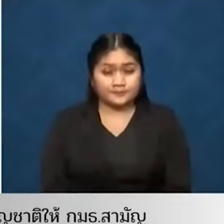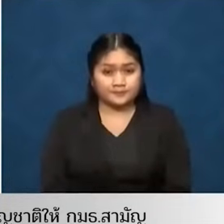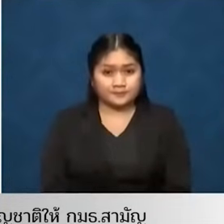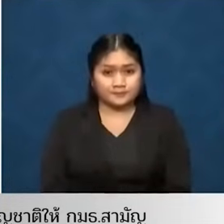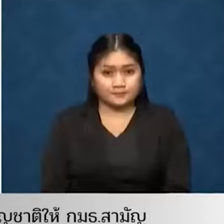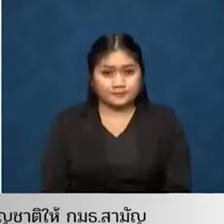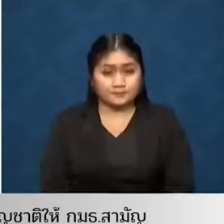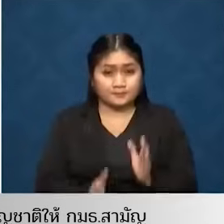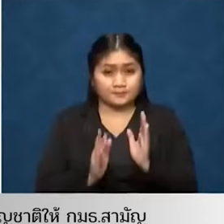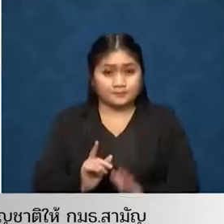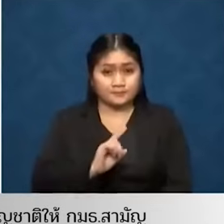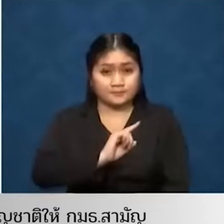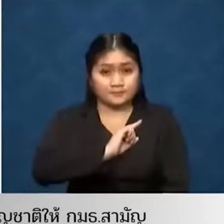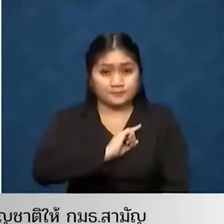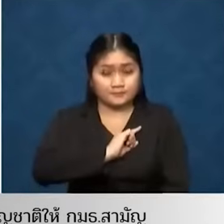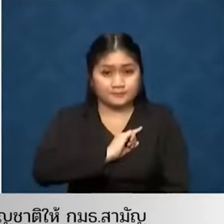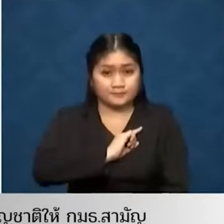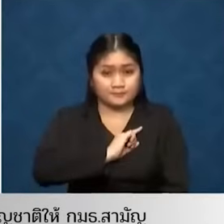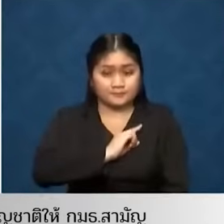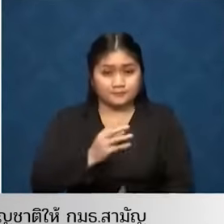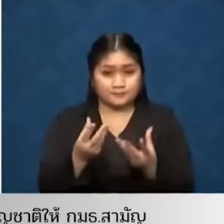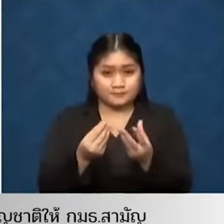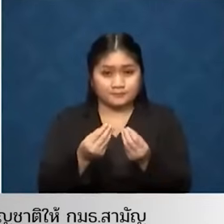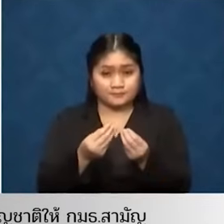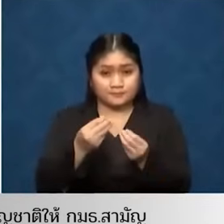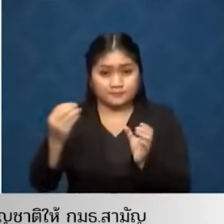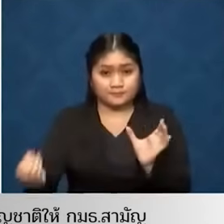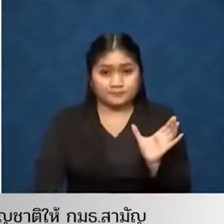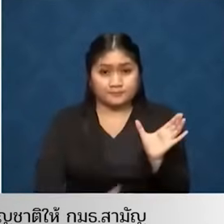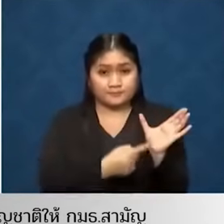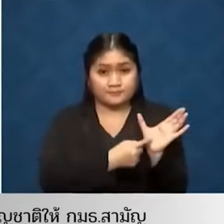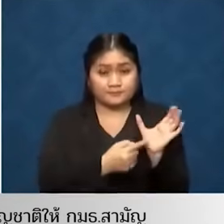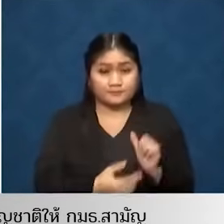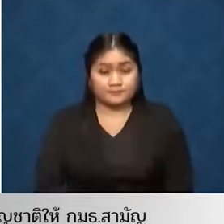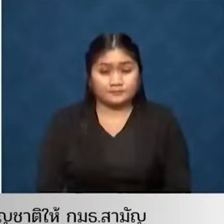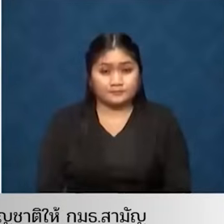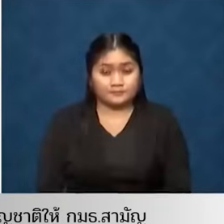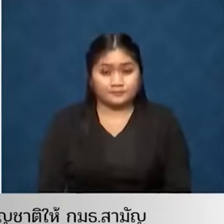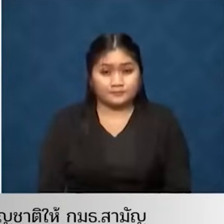ขอให้เจ้าหน้าที่แสดงจำนวนครับ